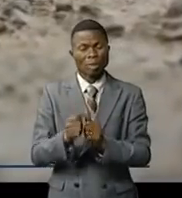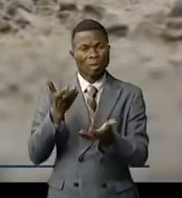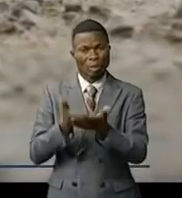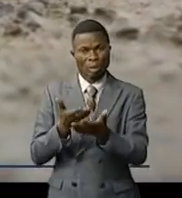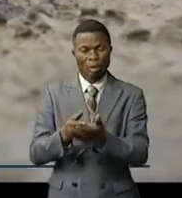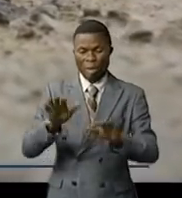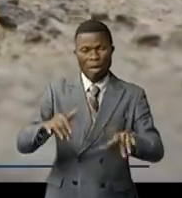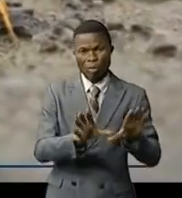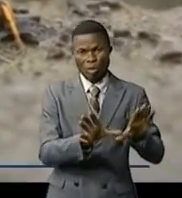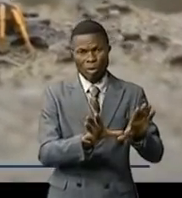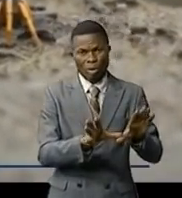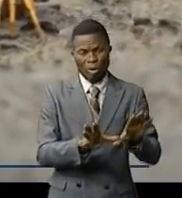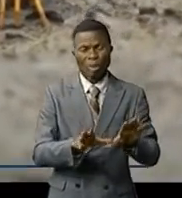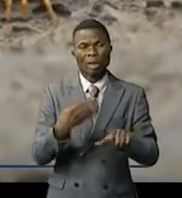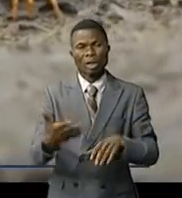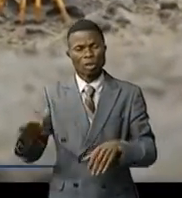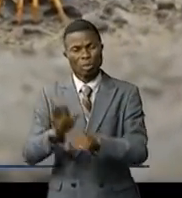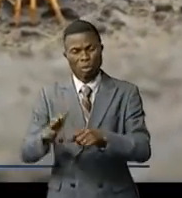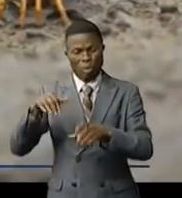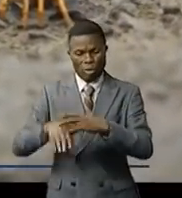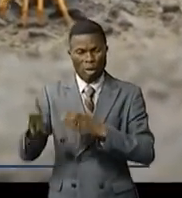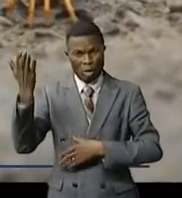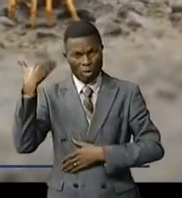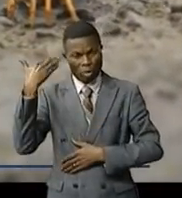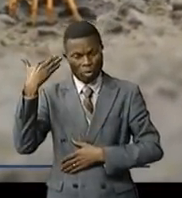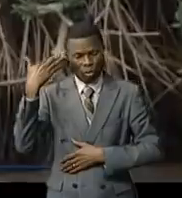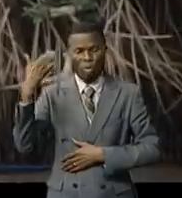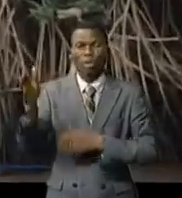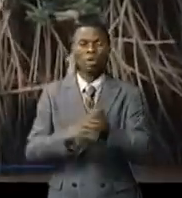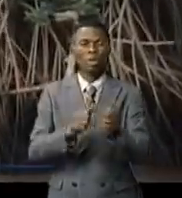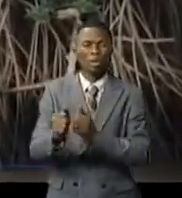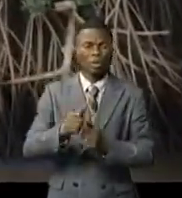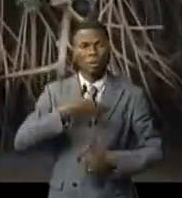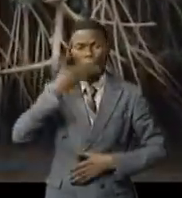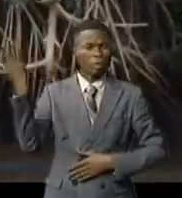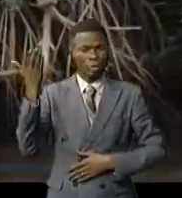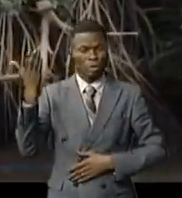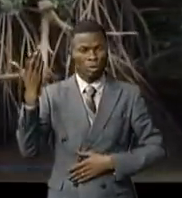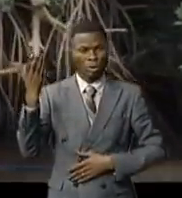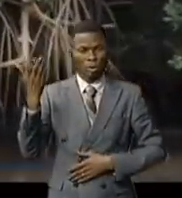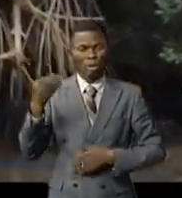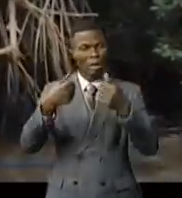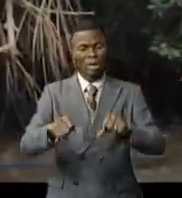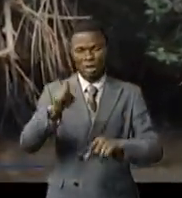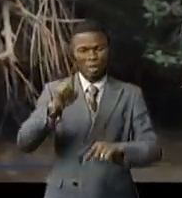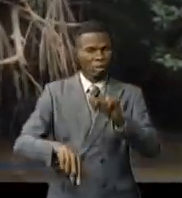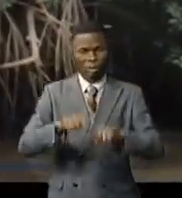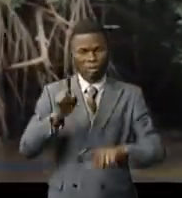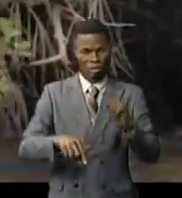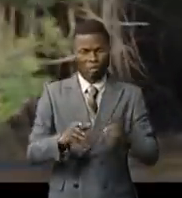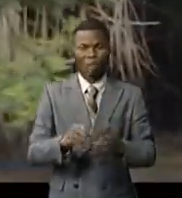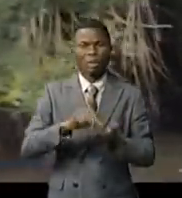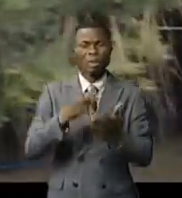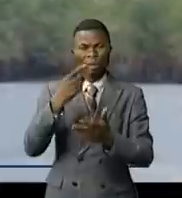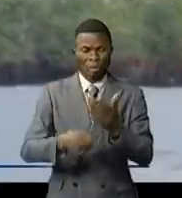les poissons, les crustacés et tout ce qui meuve dans cet écosystème disparaîtront sans aucune forme de procès. En d'autres